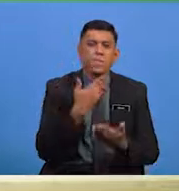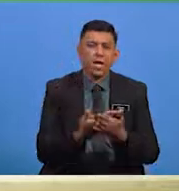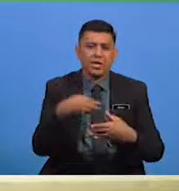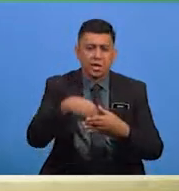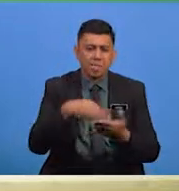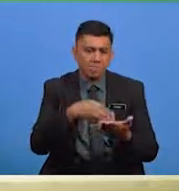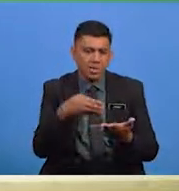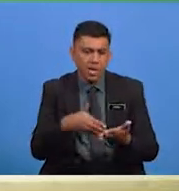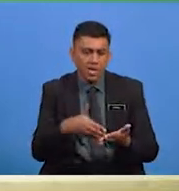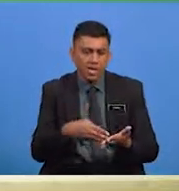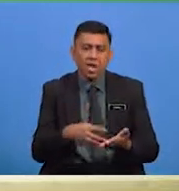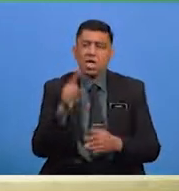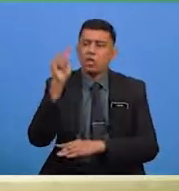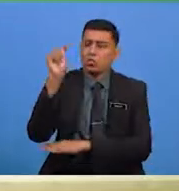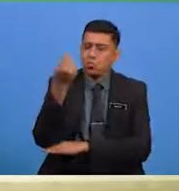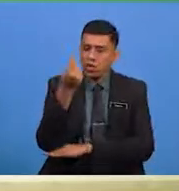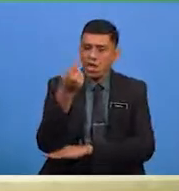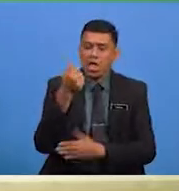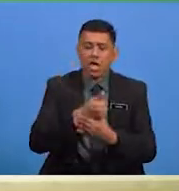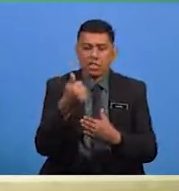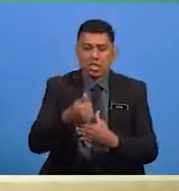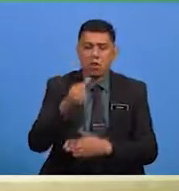tunggal atau jamak.